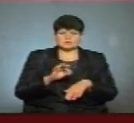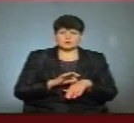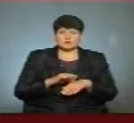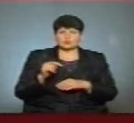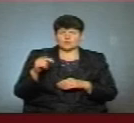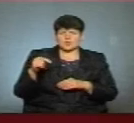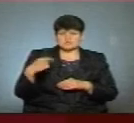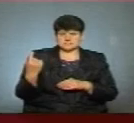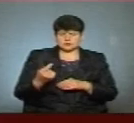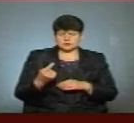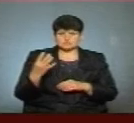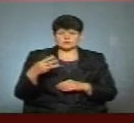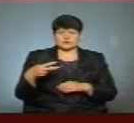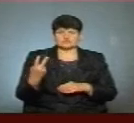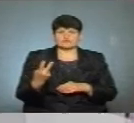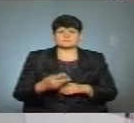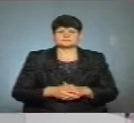Луганській області – 42.